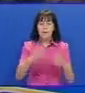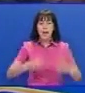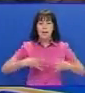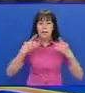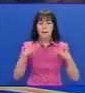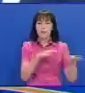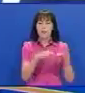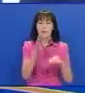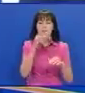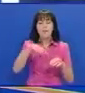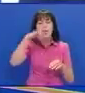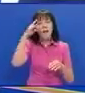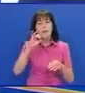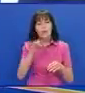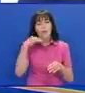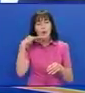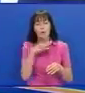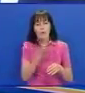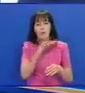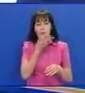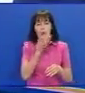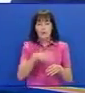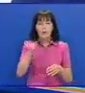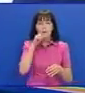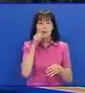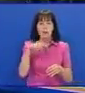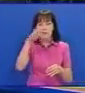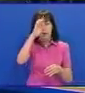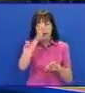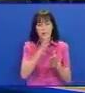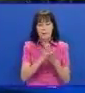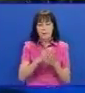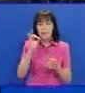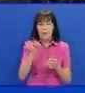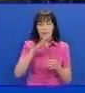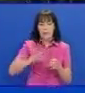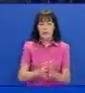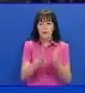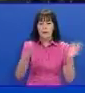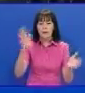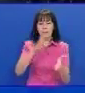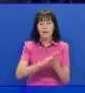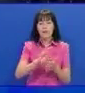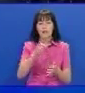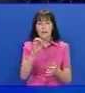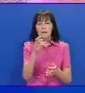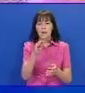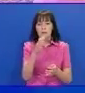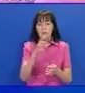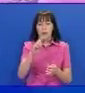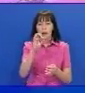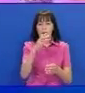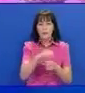шара кезінде Қазақ тарихы жайлы тың деректер айтылып, жастар жағы еліміздің шежіресімен кеңінен танысты. Керей мен Жәнібек керегесін